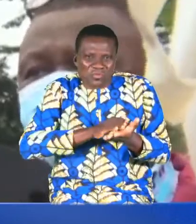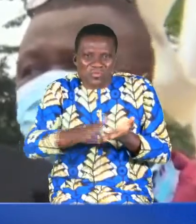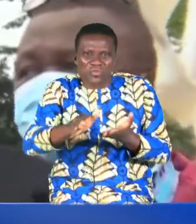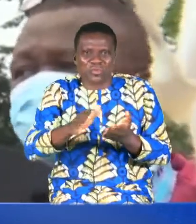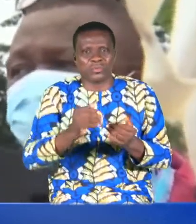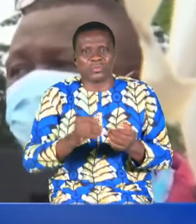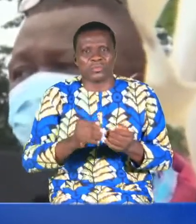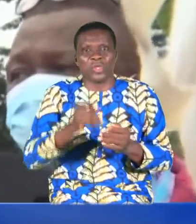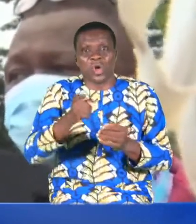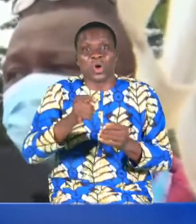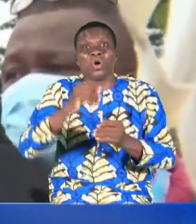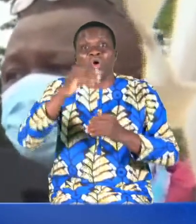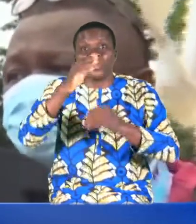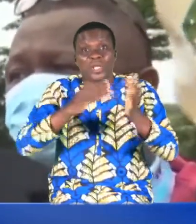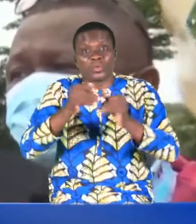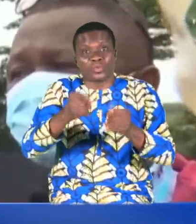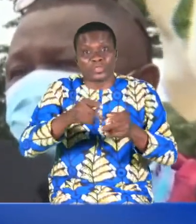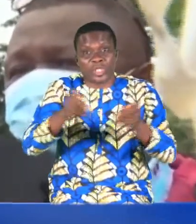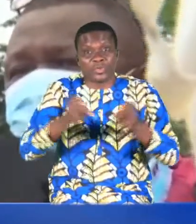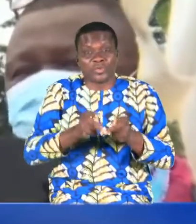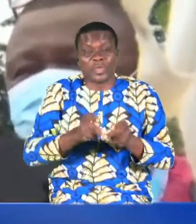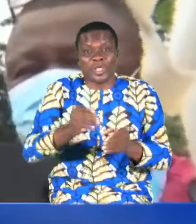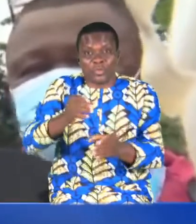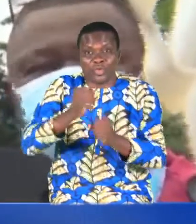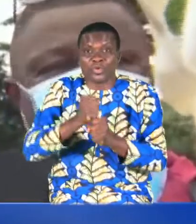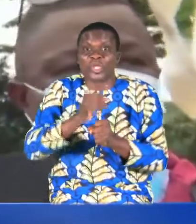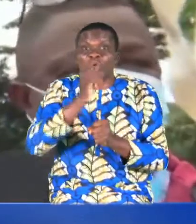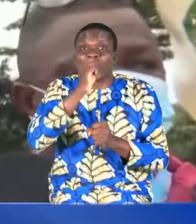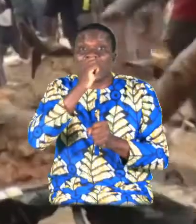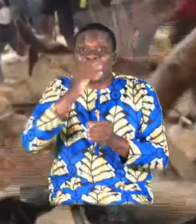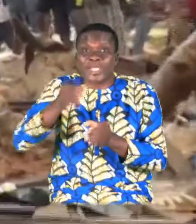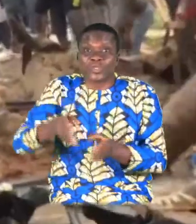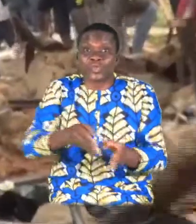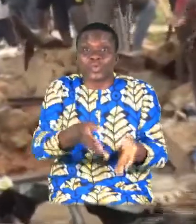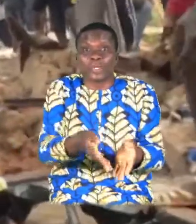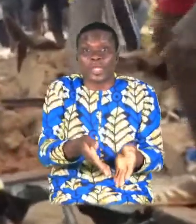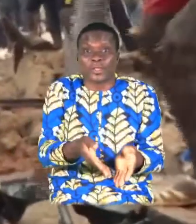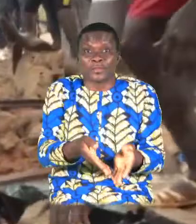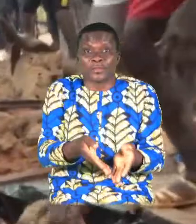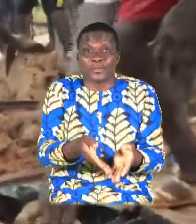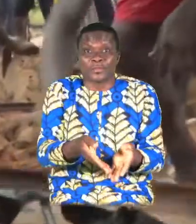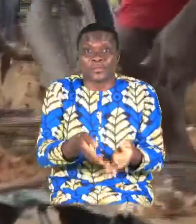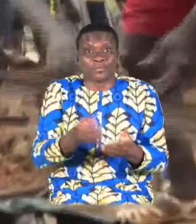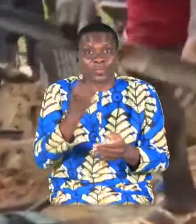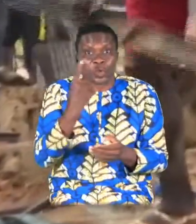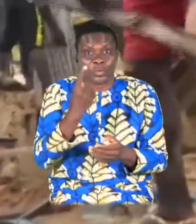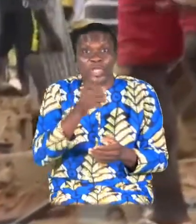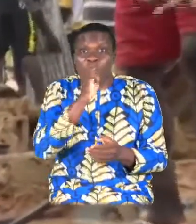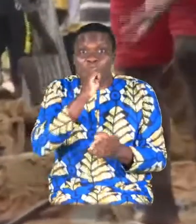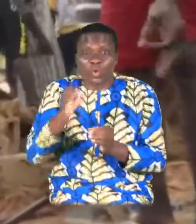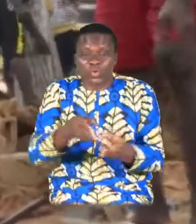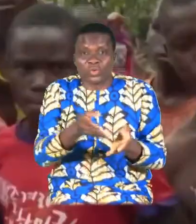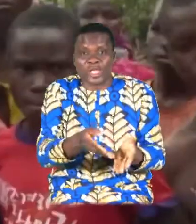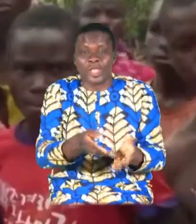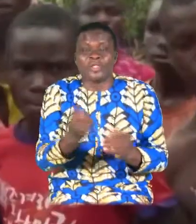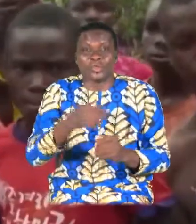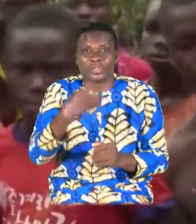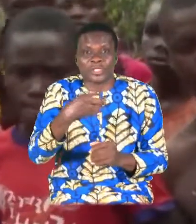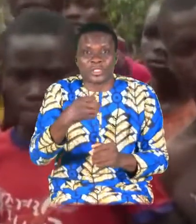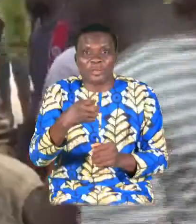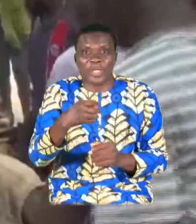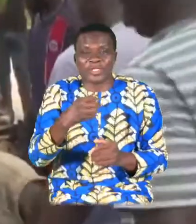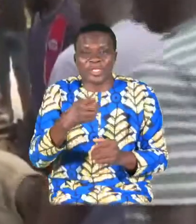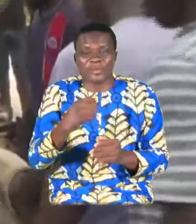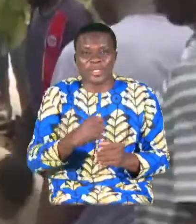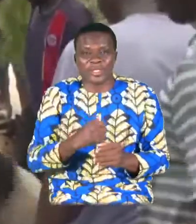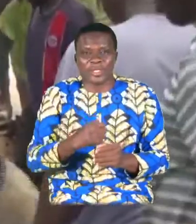conçue dans le plan d'urbanisation pour recueillir les eaux en cas de pluie décennale. On est parti taper. Porte de mon grand frère, j'ai pu sauver mon grand